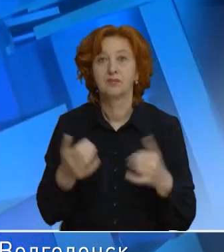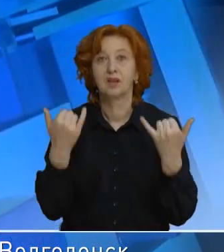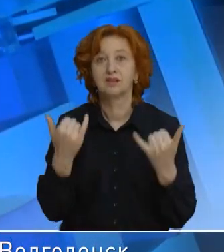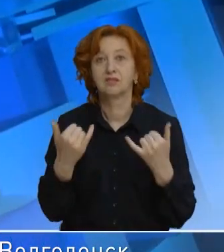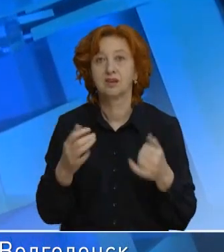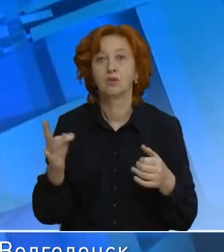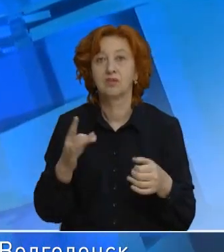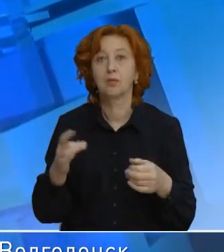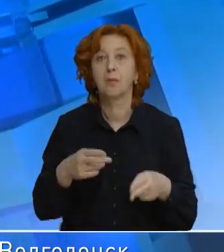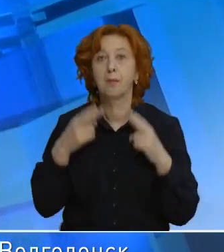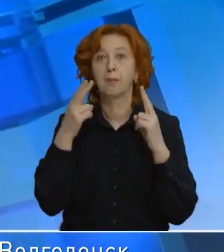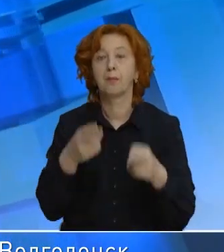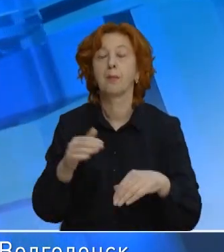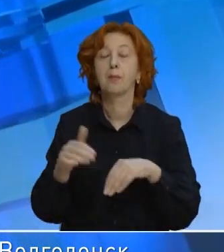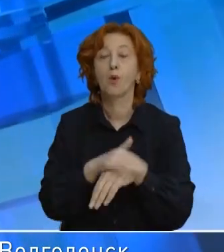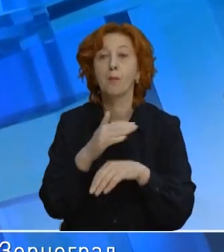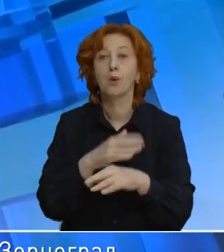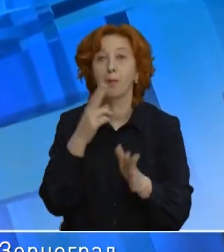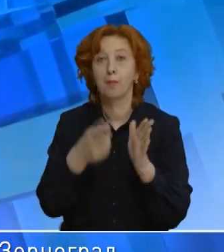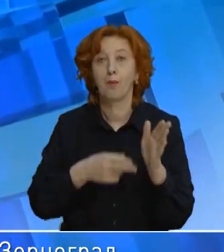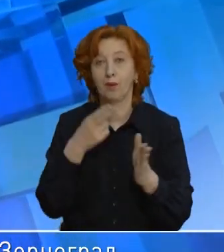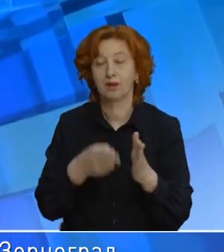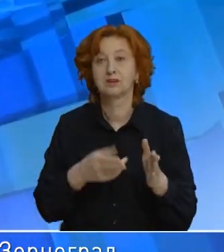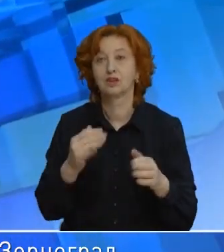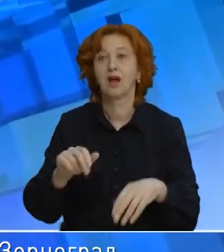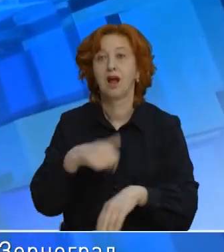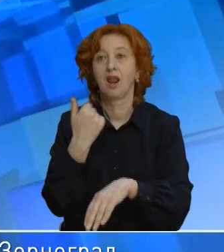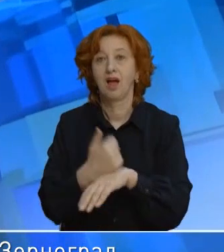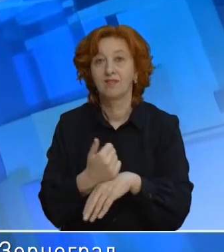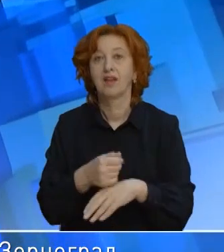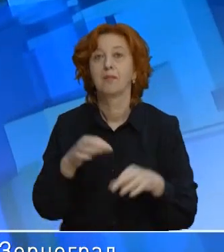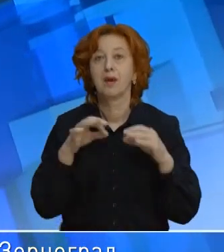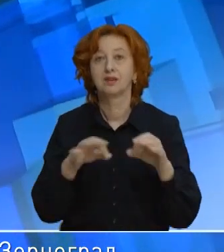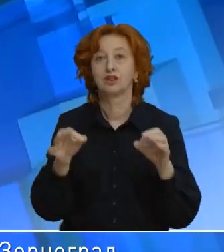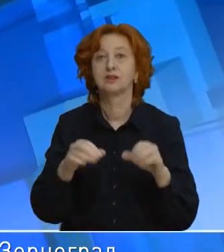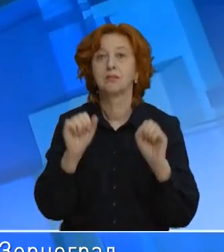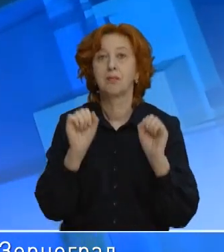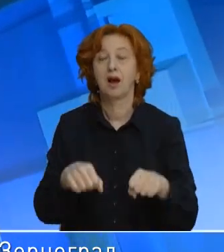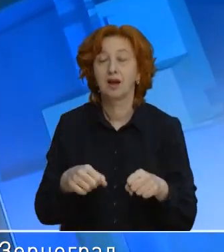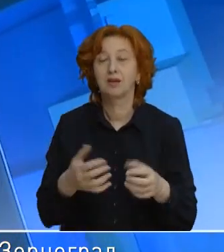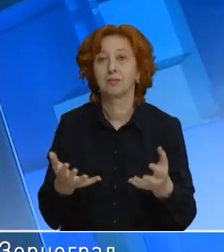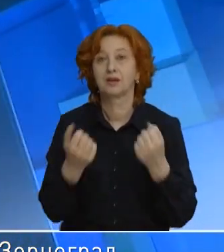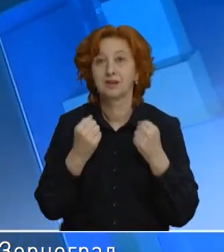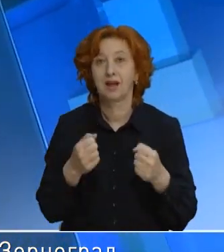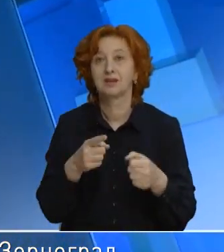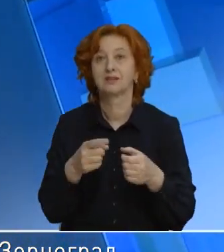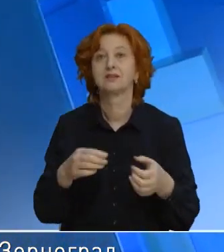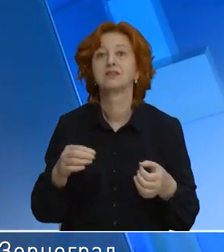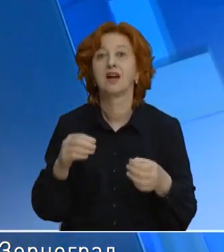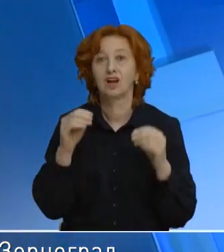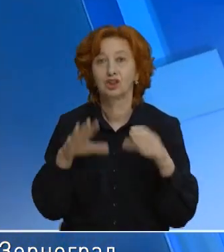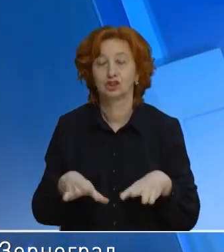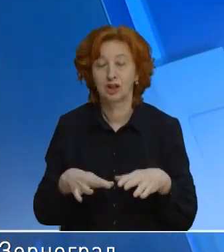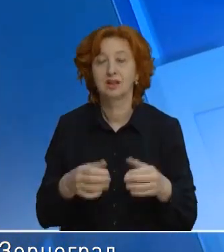Сегодня в Ростов-на-Дону прибыл «Добропоезд». Его главные пассажиры – люди, которые смогли принять и преодолеть физические